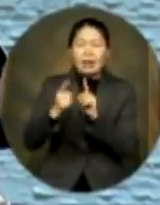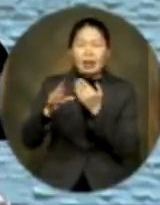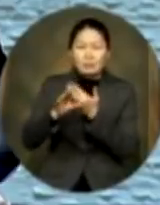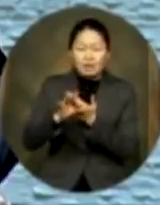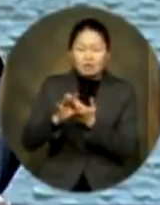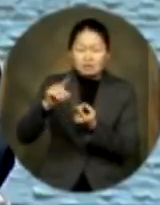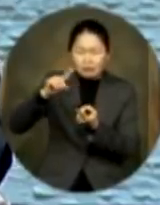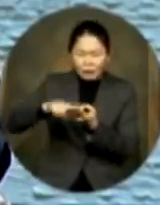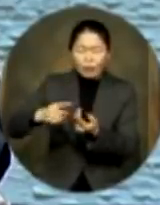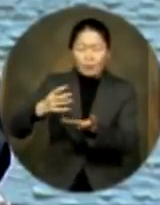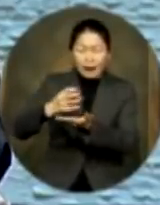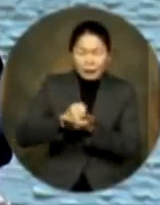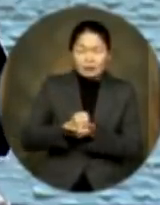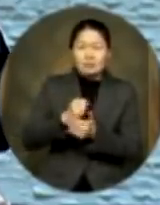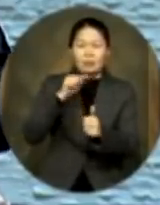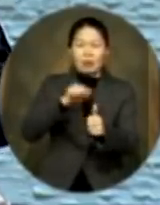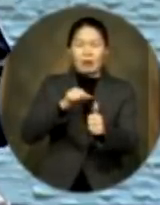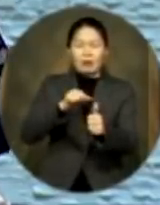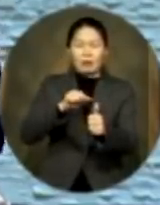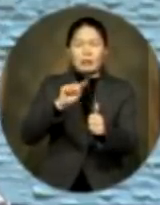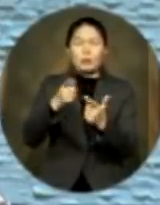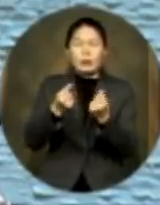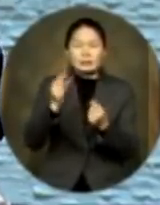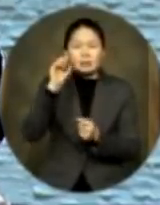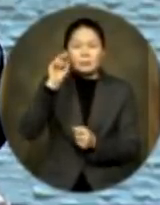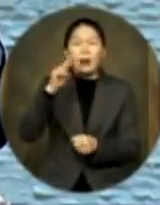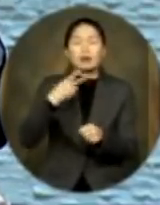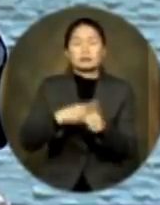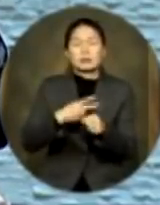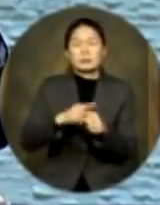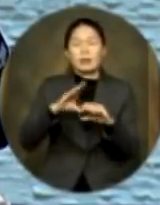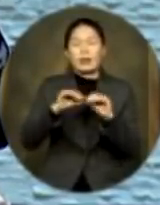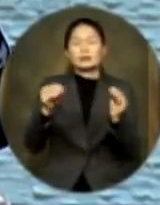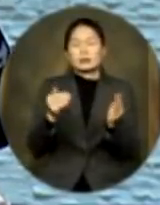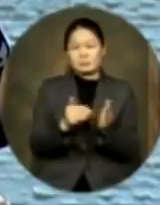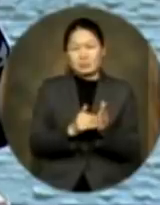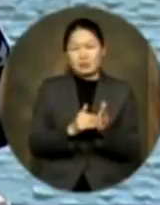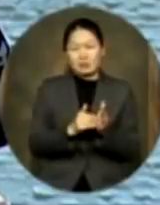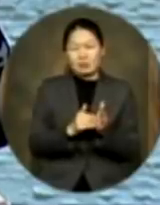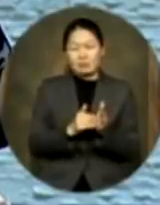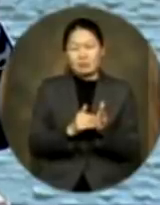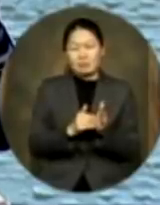그것을 받아 들이라 사도 바울은 그걸 그렇게 해서 그랬어요